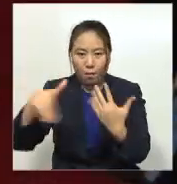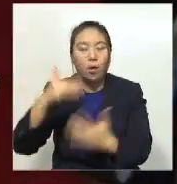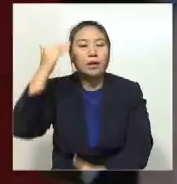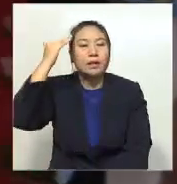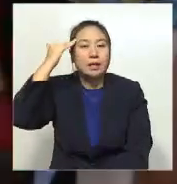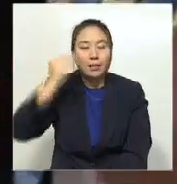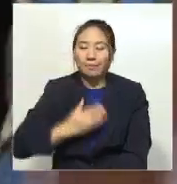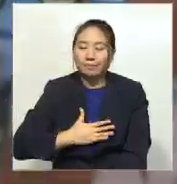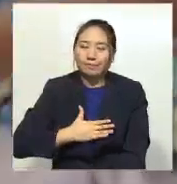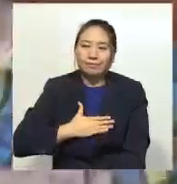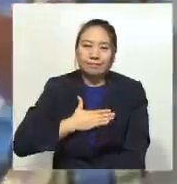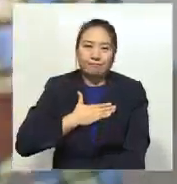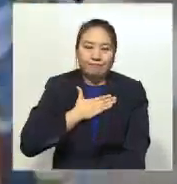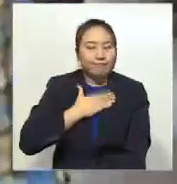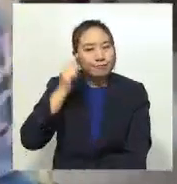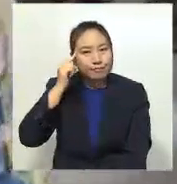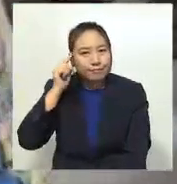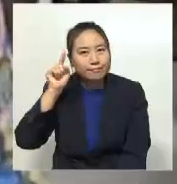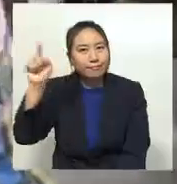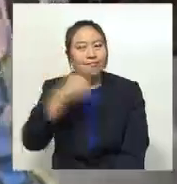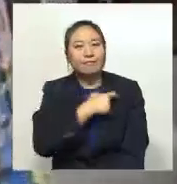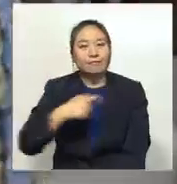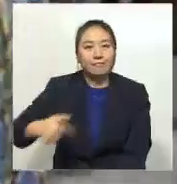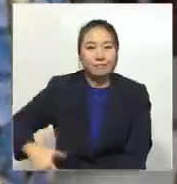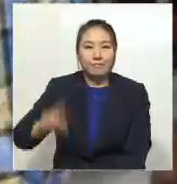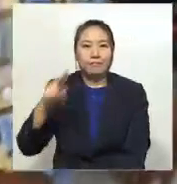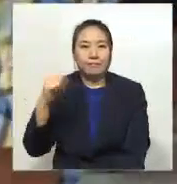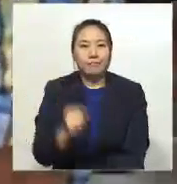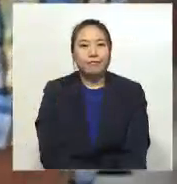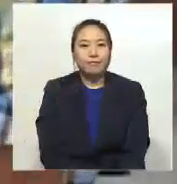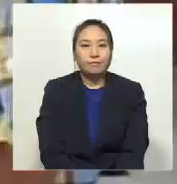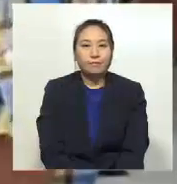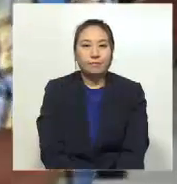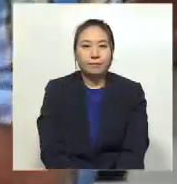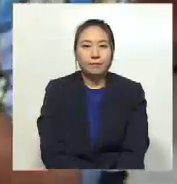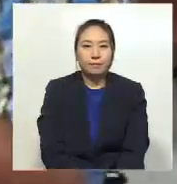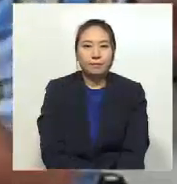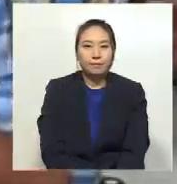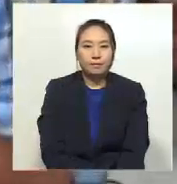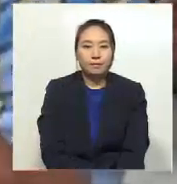ลื้มปิติและสำนึกในพระมหากรุณาธิคุณอย่างหาที่สุดมิได้ค่ะ